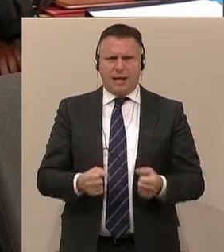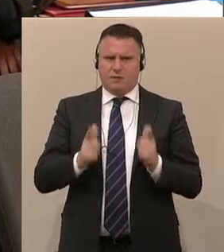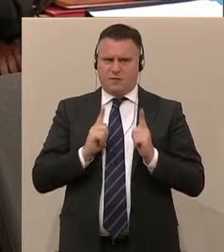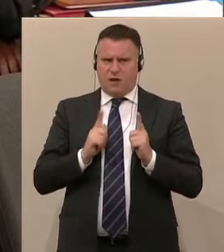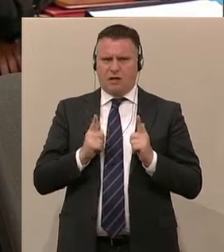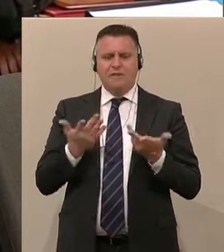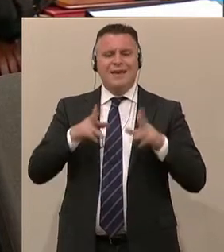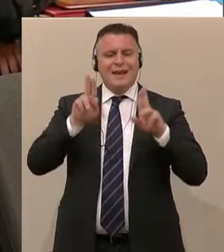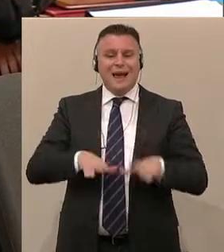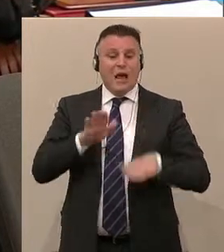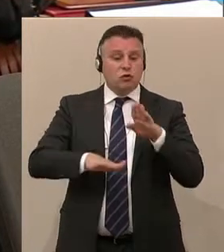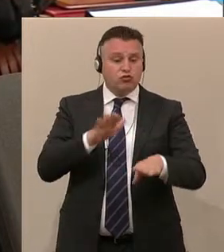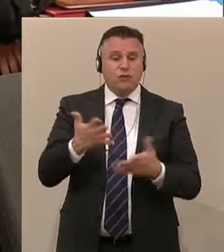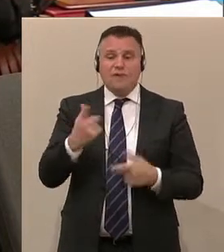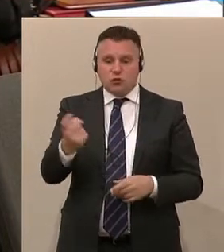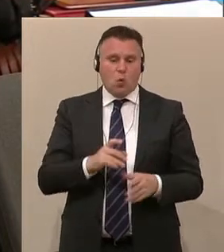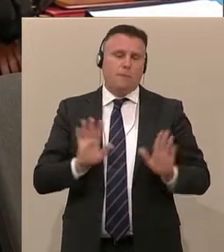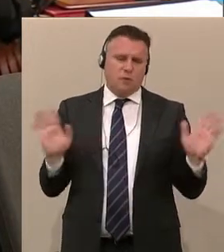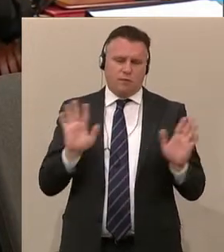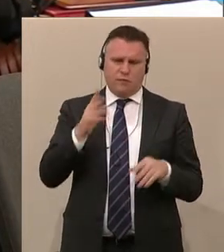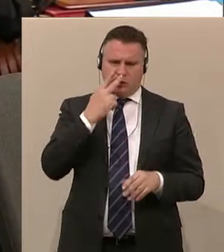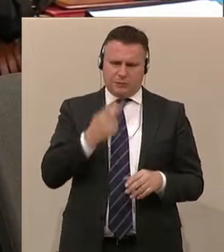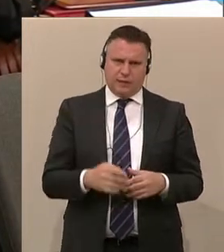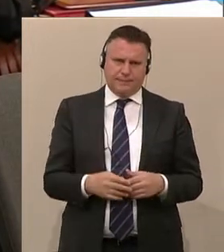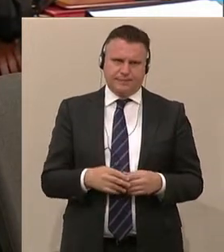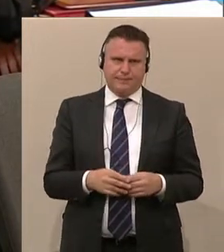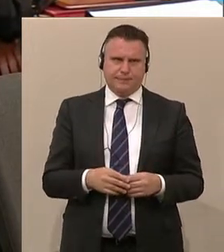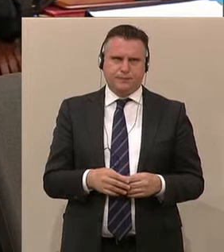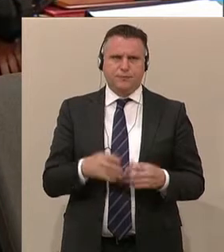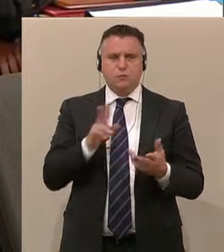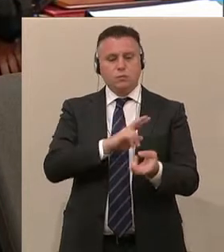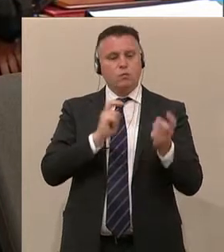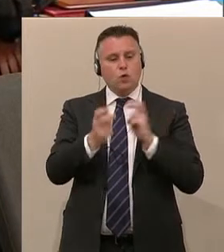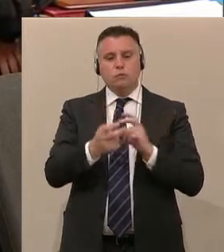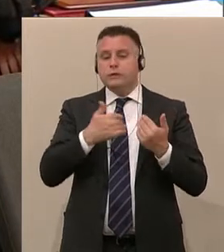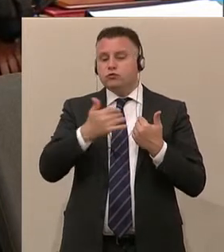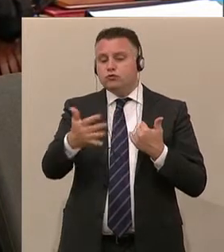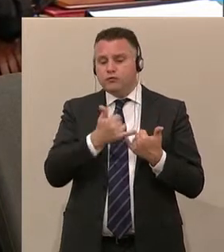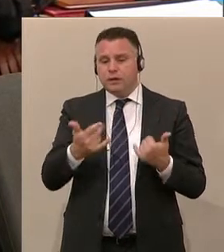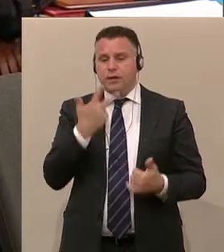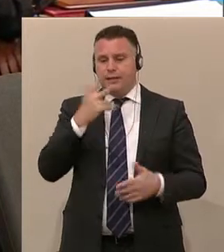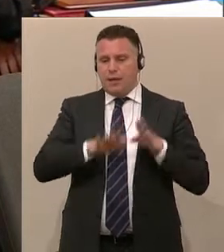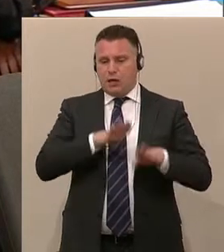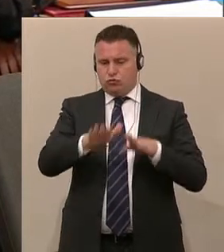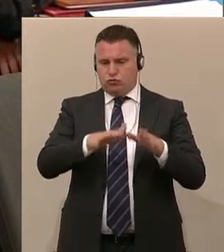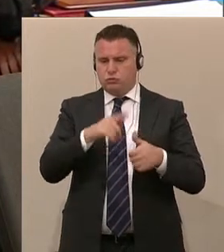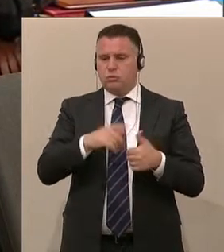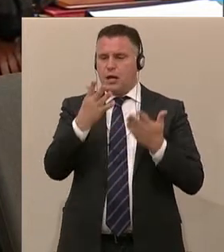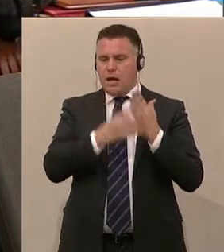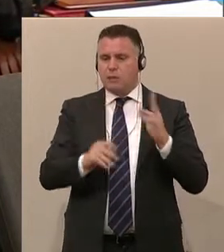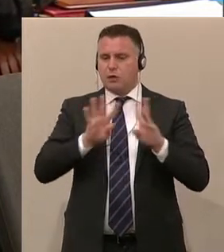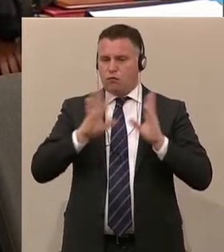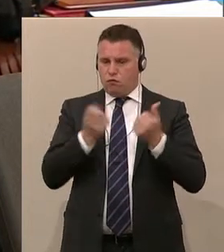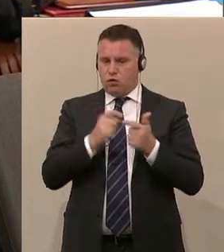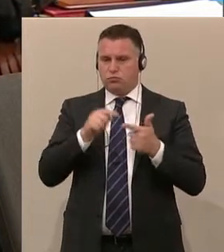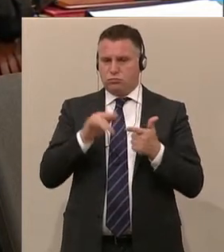über allfällige rechtliche Schritte nachgedacht wird. Die Umsetzung ist folgendermaßen geplant. Es gibt drei Schritte, einen